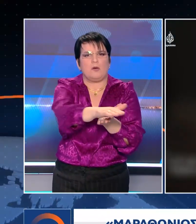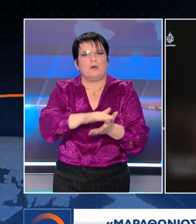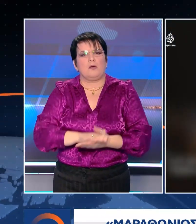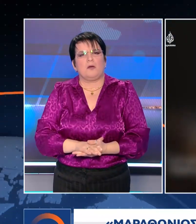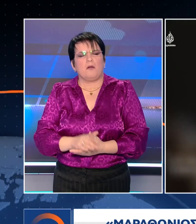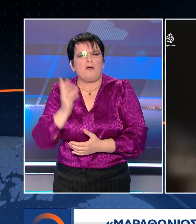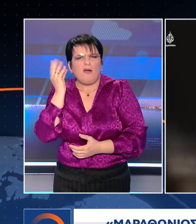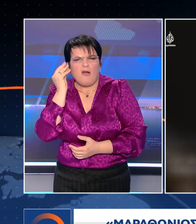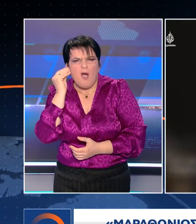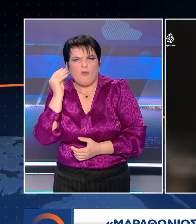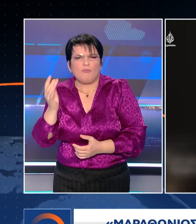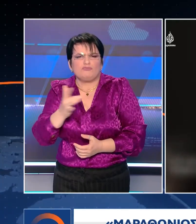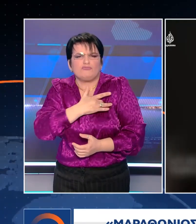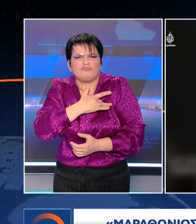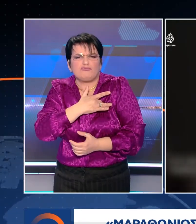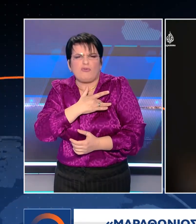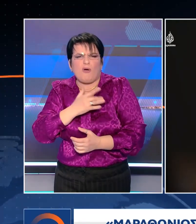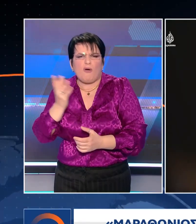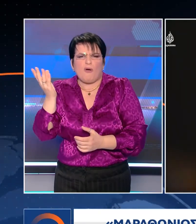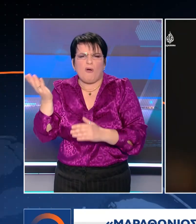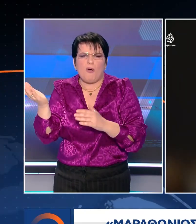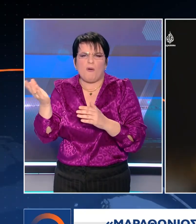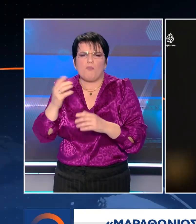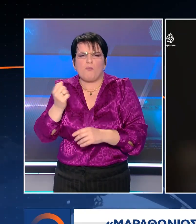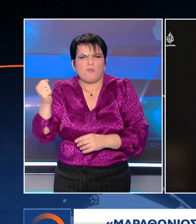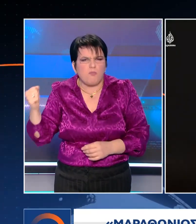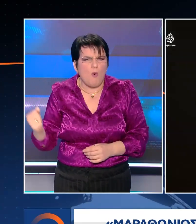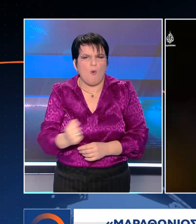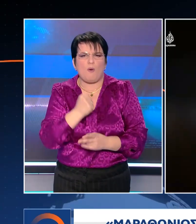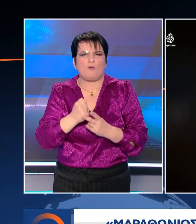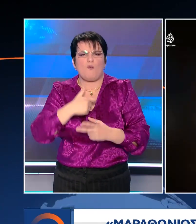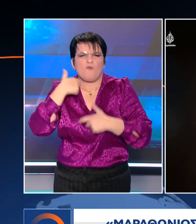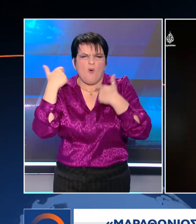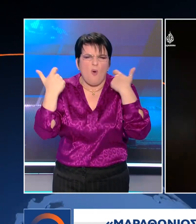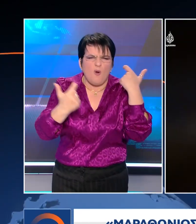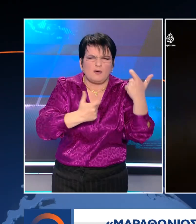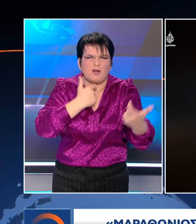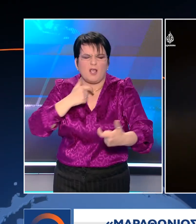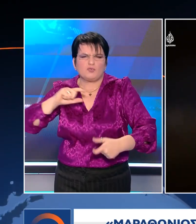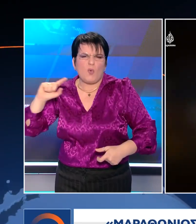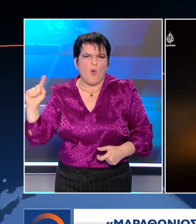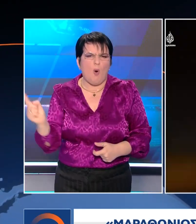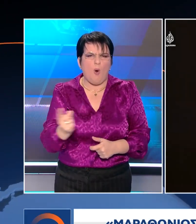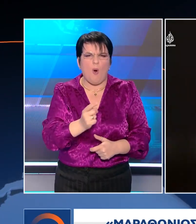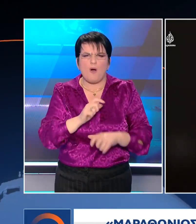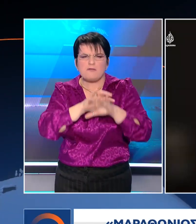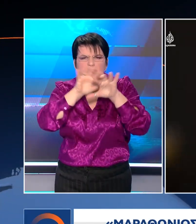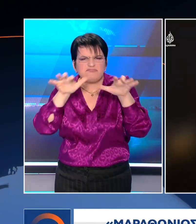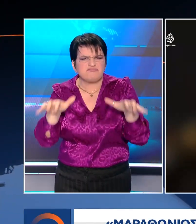Haşır haşır haşır haşır sesler geldi. Yani çok şiddetliydi. Hepsine